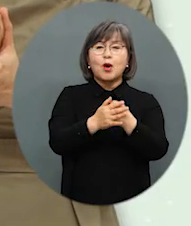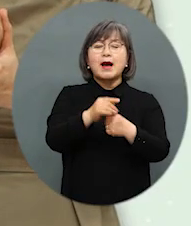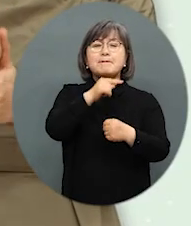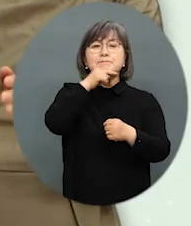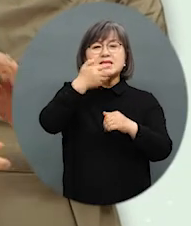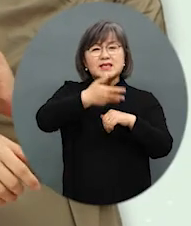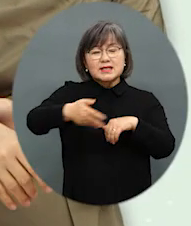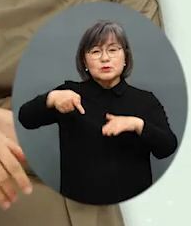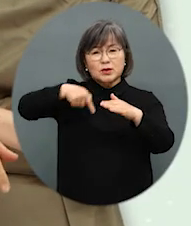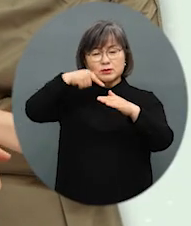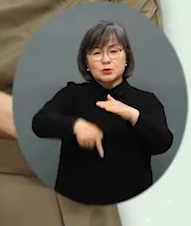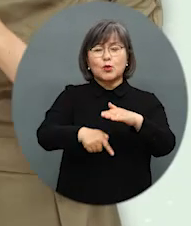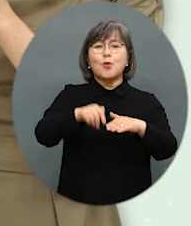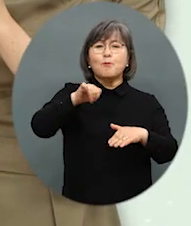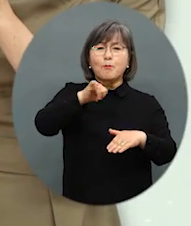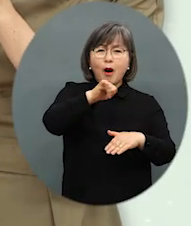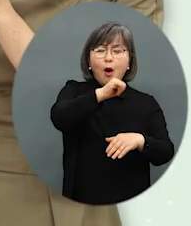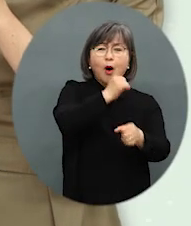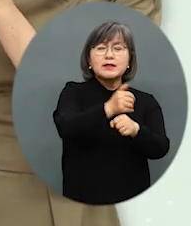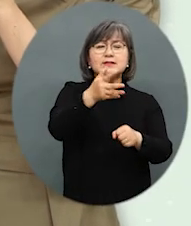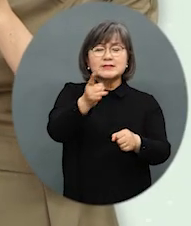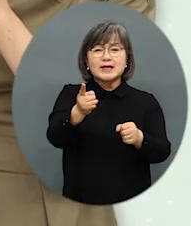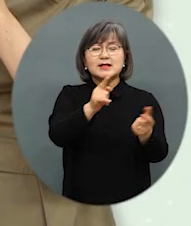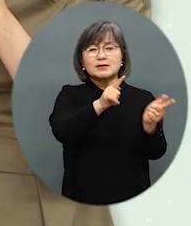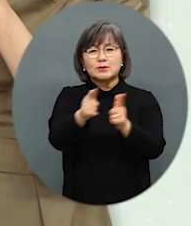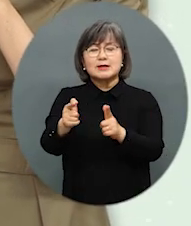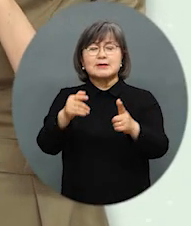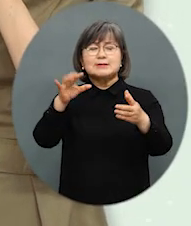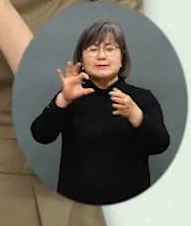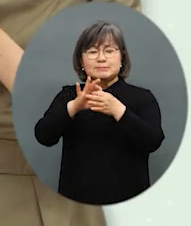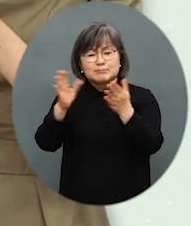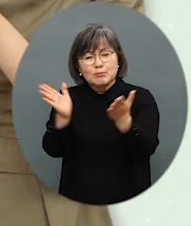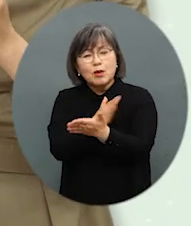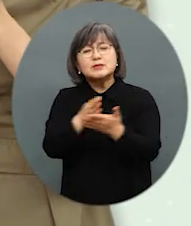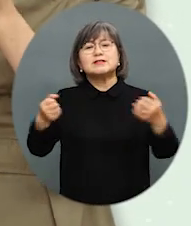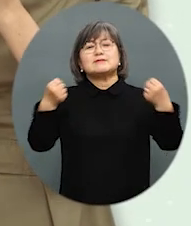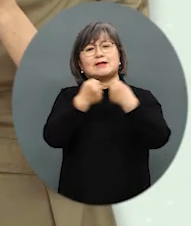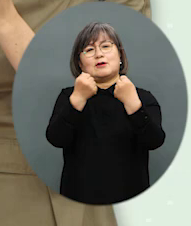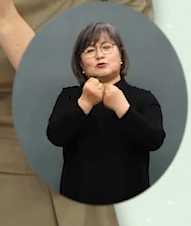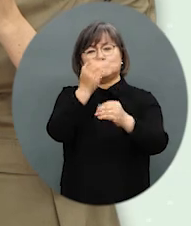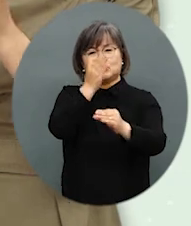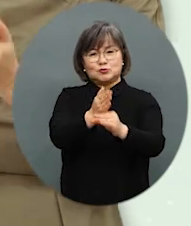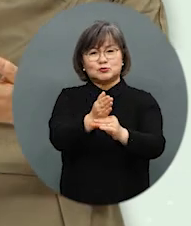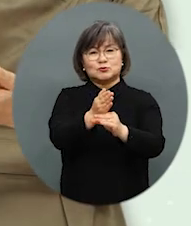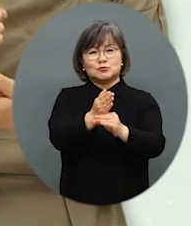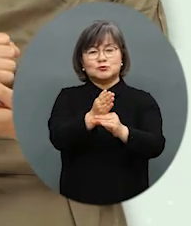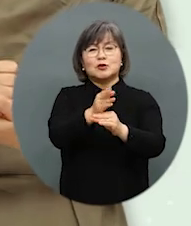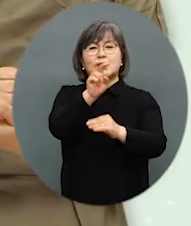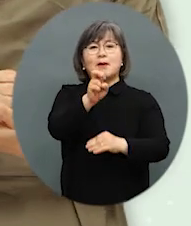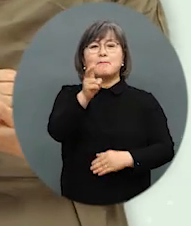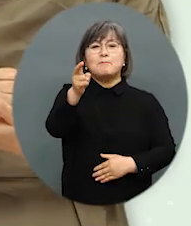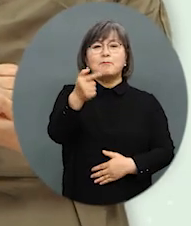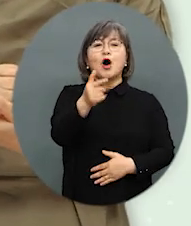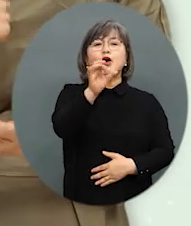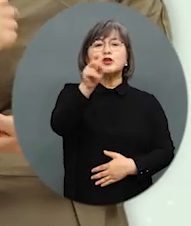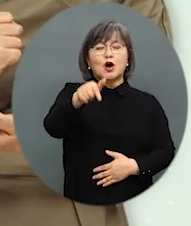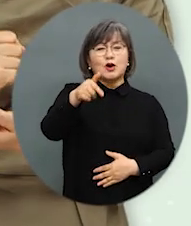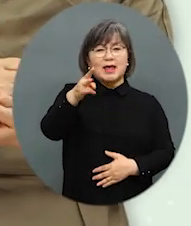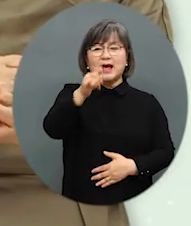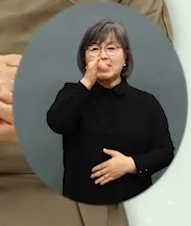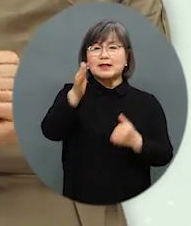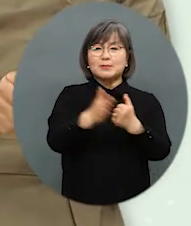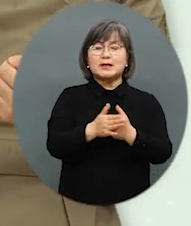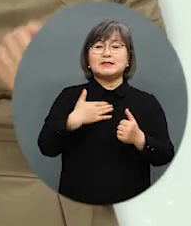속에서도, 그리고 피 속에서도 병균, 이 병원체들과 끊임없이 싸우고 있습니다. 면역계가